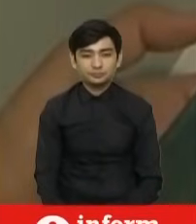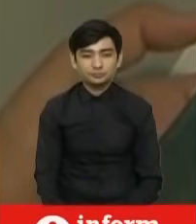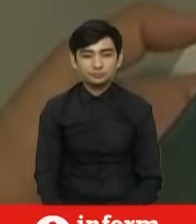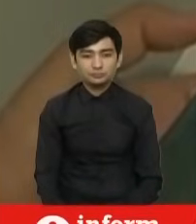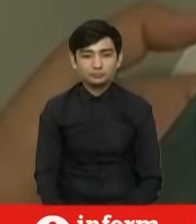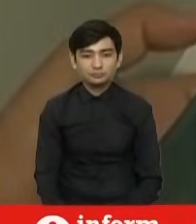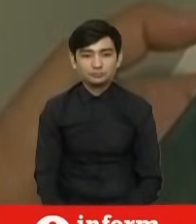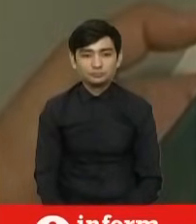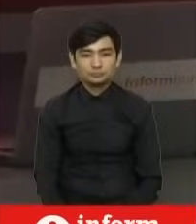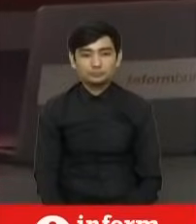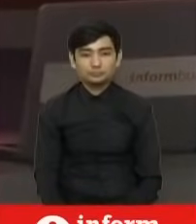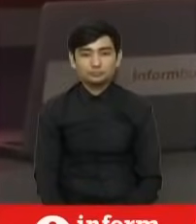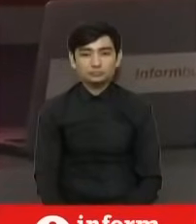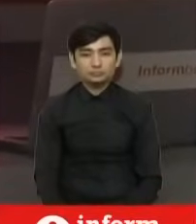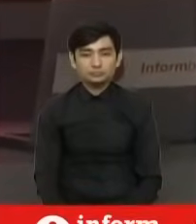Информбюро, Астана.